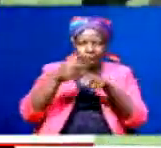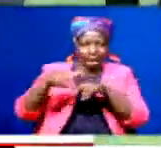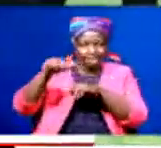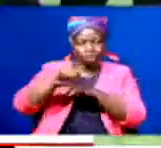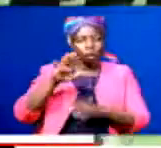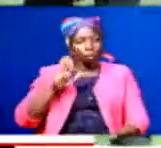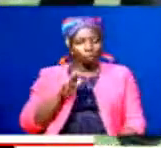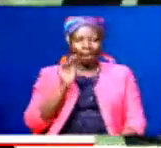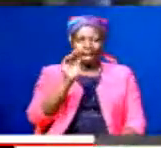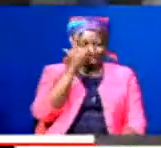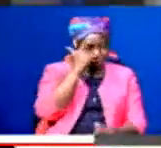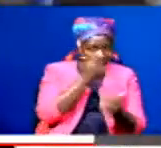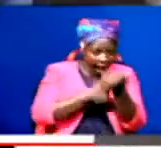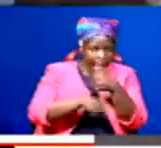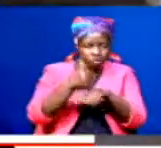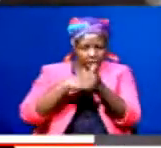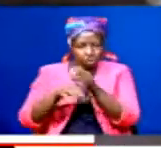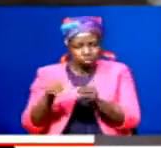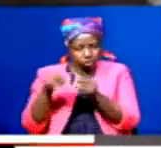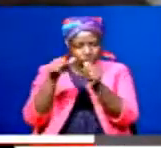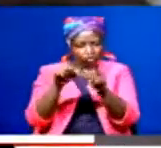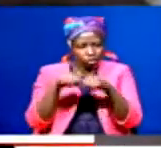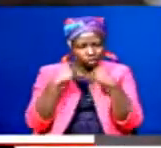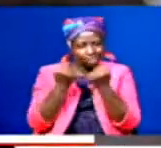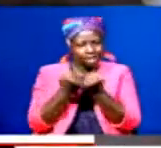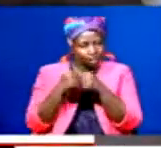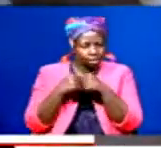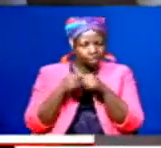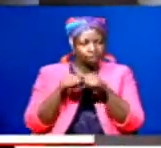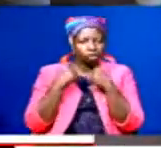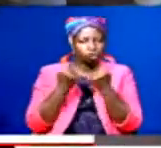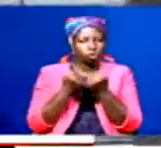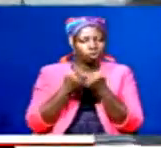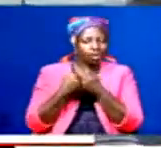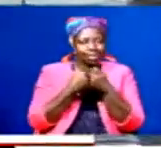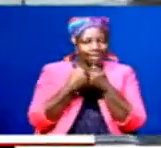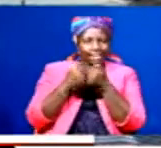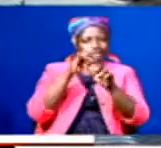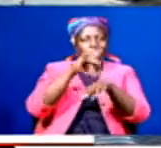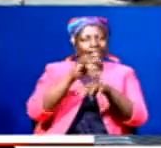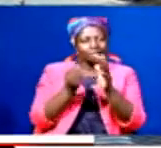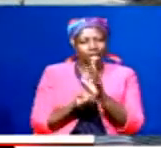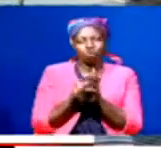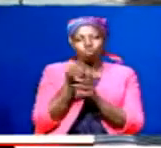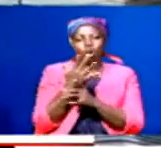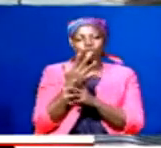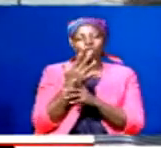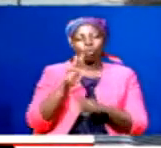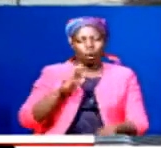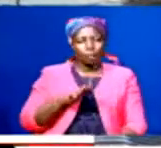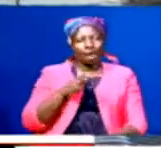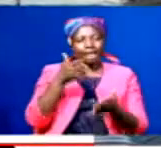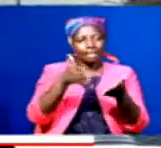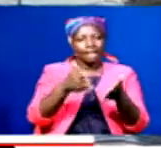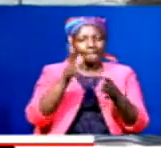for concerted efforts to address societal social challenges that hinder the growth of women. Hapa Kisii kuna teen mothers wengi